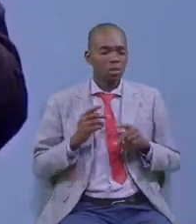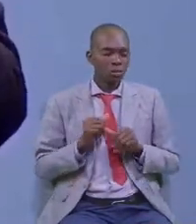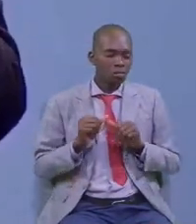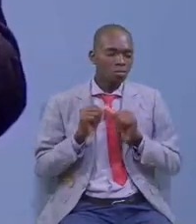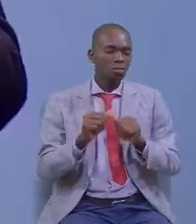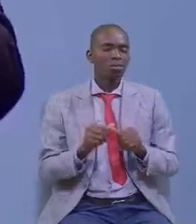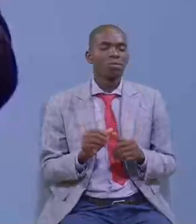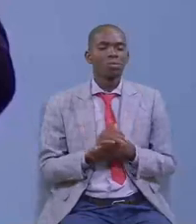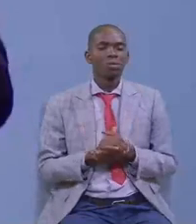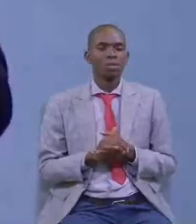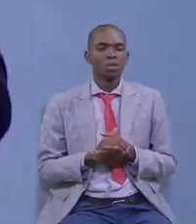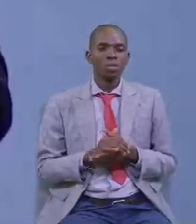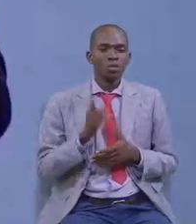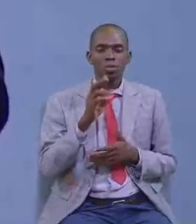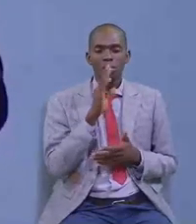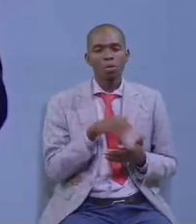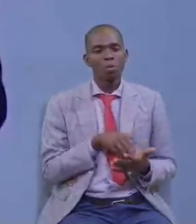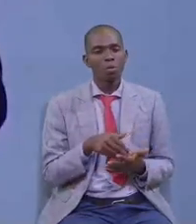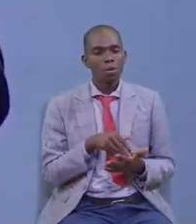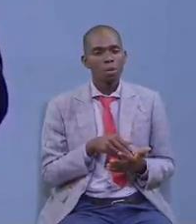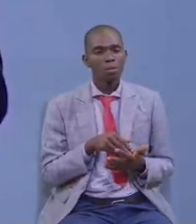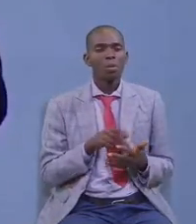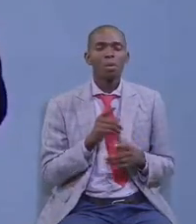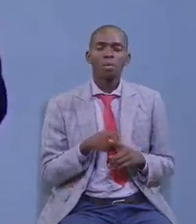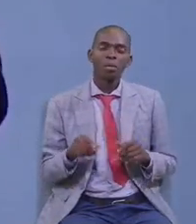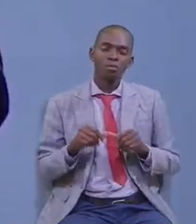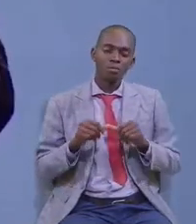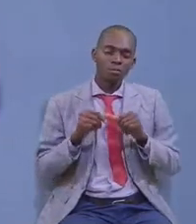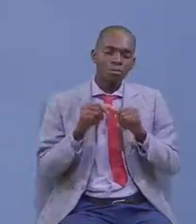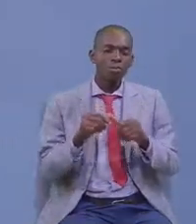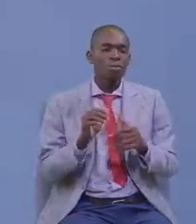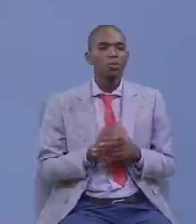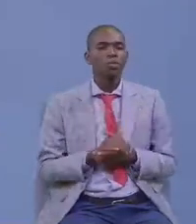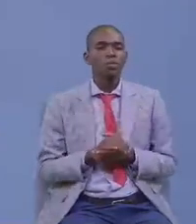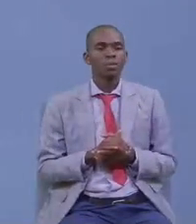Épuisé, efforts supplémentaires.